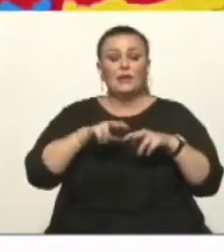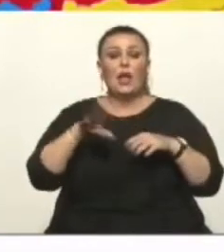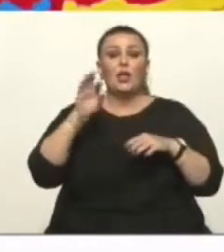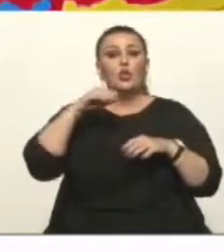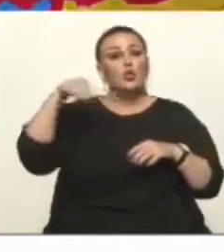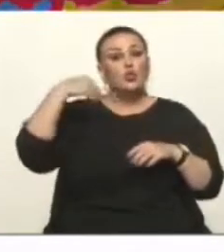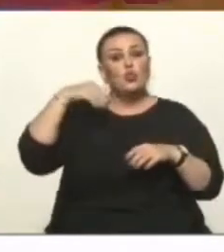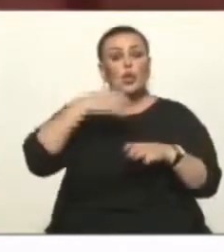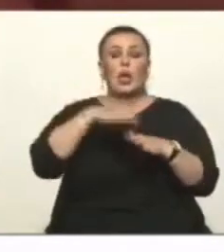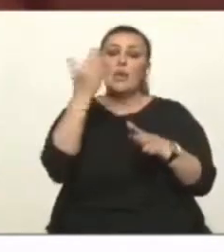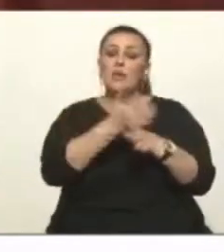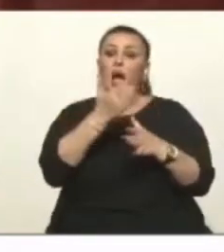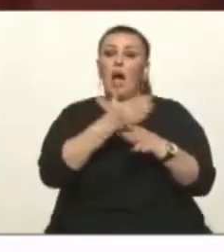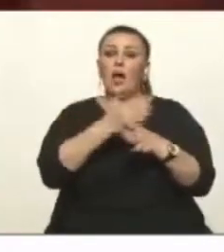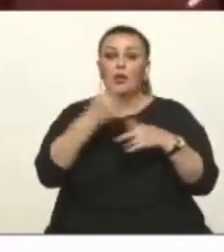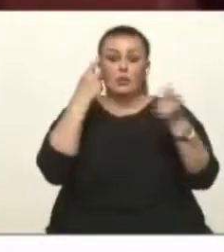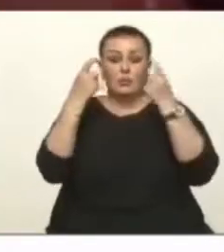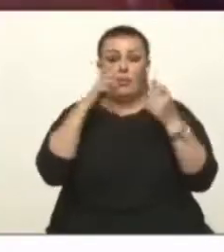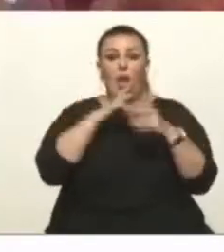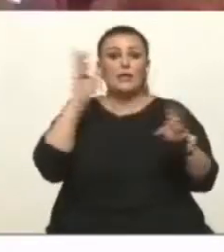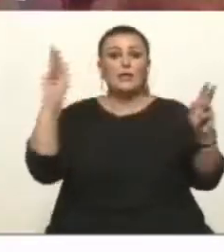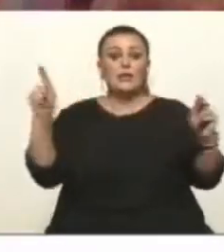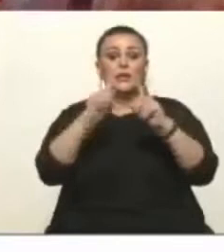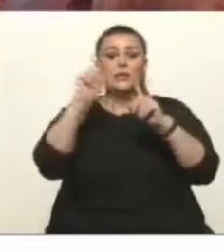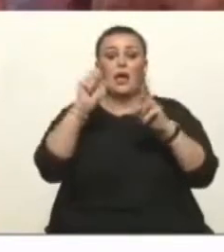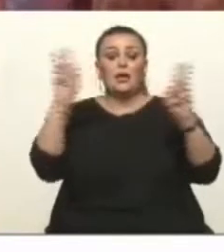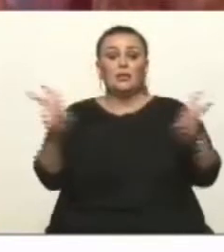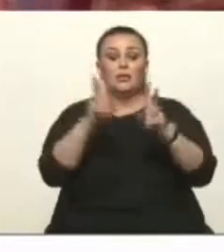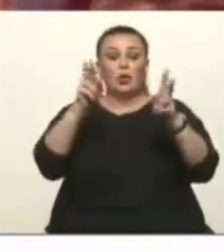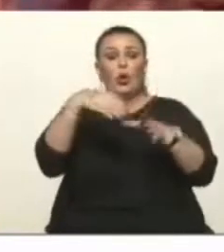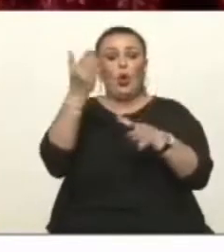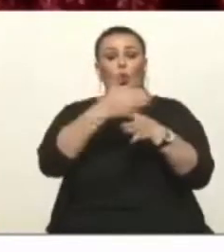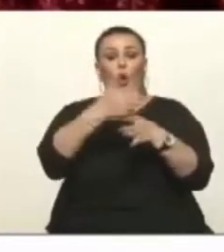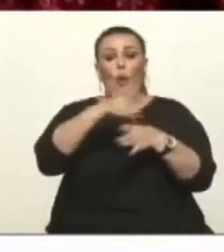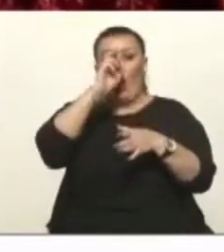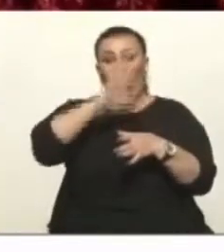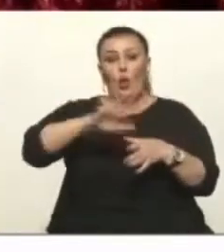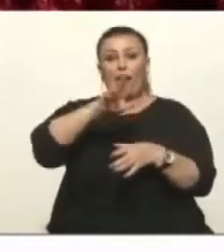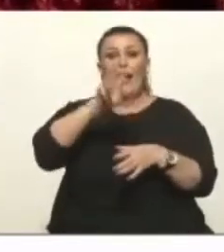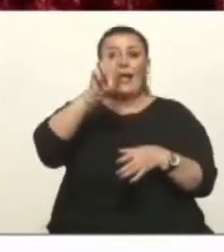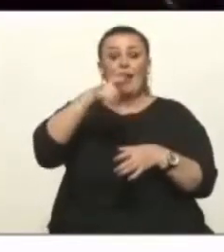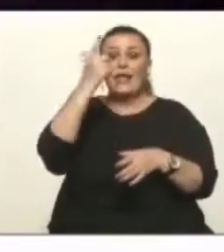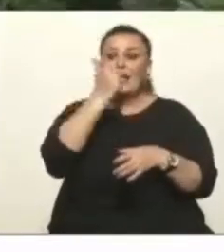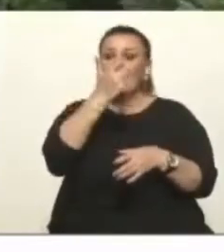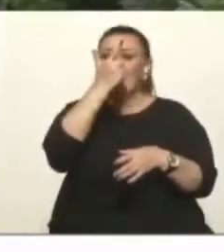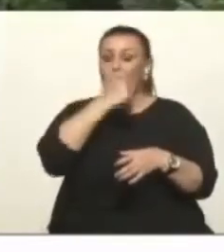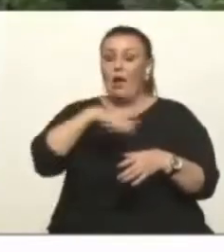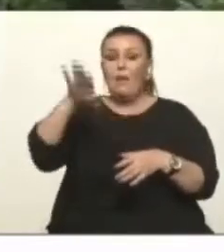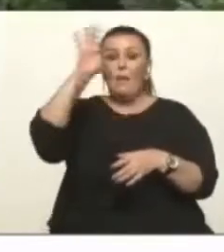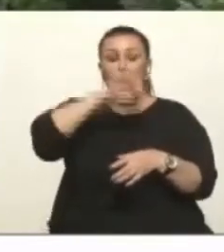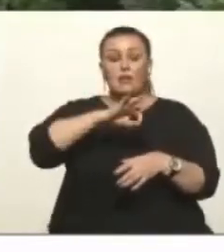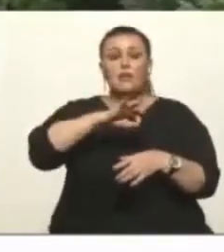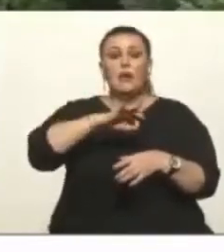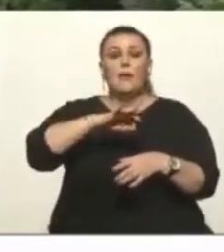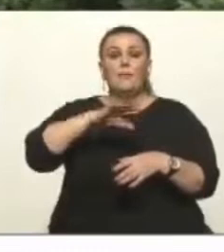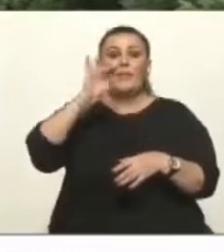Türkiyəyə yardım elan etdi. Yanğınların söndürülməsində kömək üçün ölkəyə 2 İspan yanğın söndürmə təyyarəsi